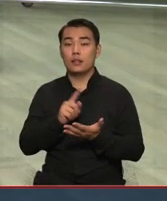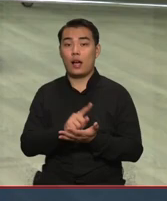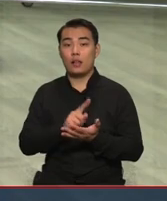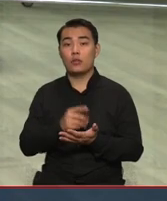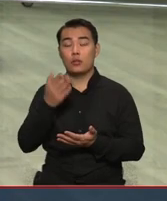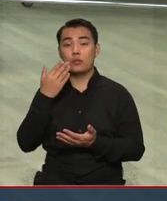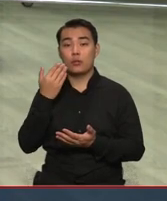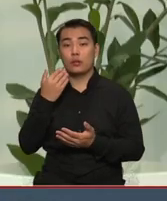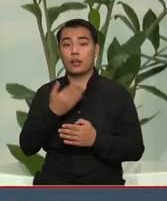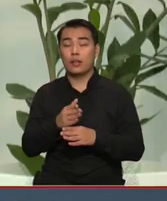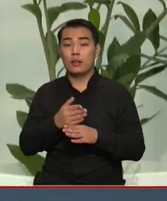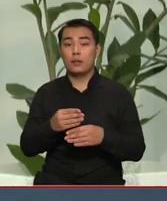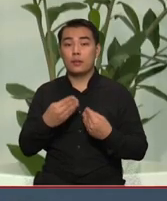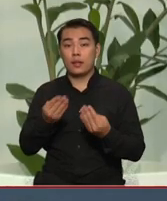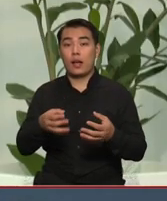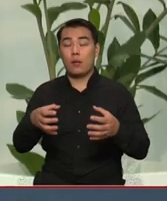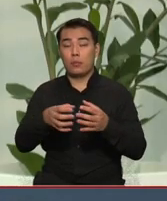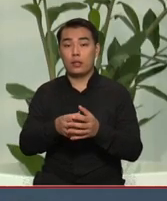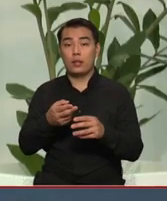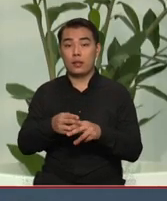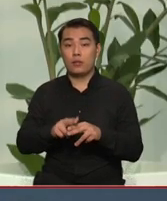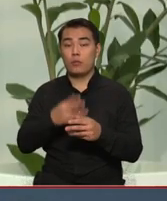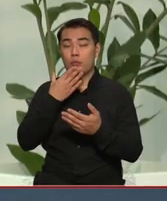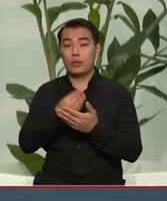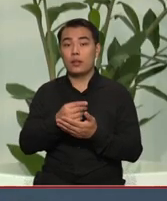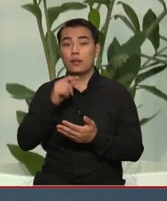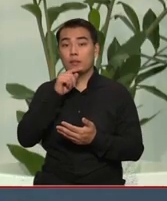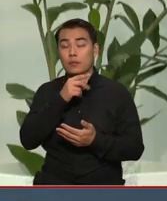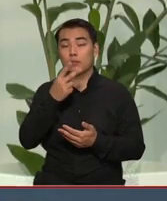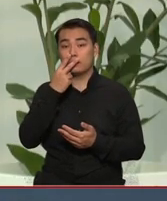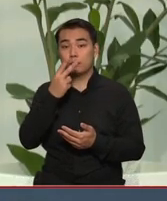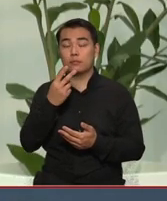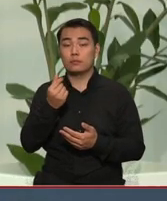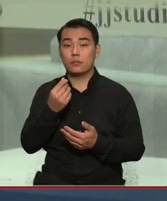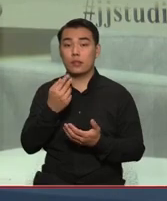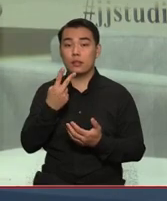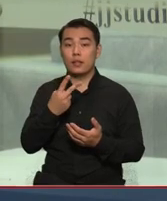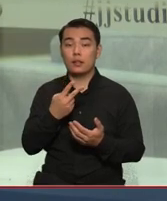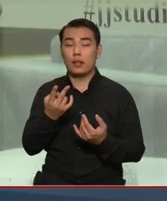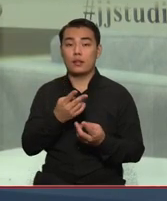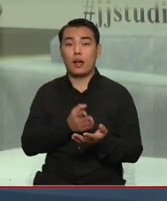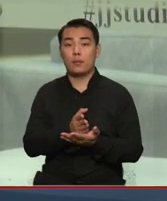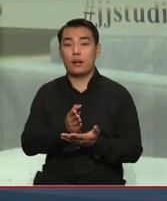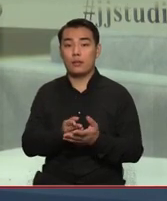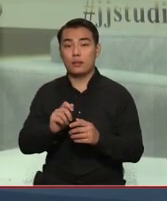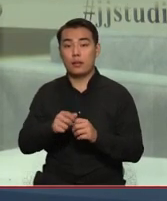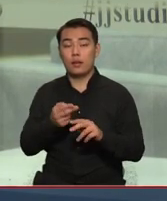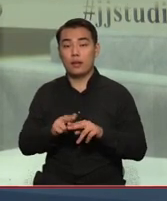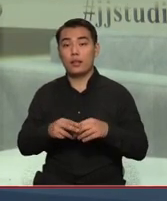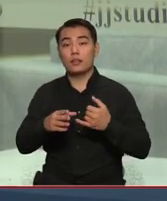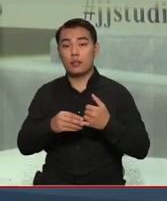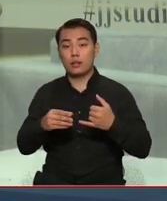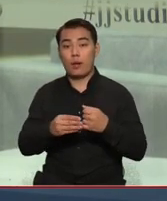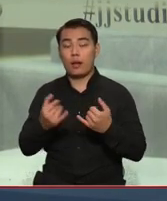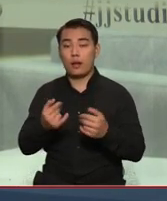жеңілдіктер беріп компанияларға, олар сол өздерінің үнемделген қаржысын екі мәселеге жұмсау керек. Бірінші, сол жердің